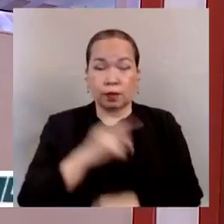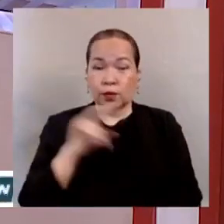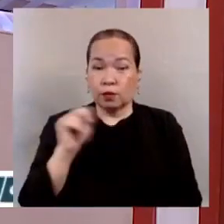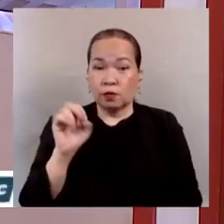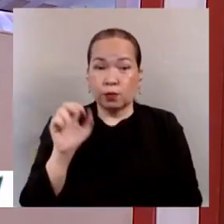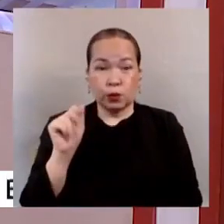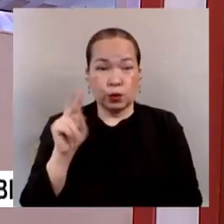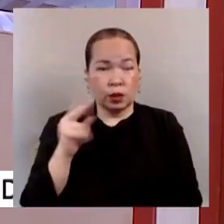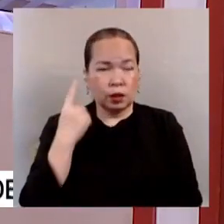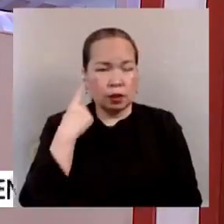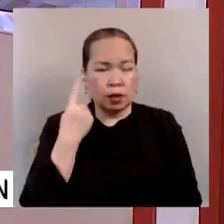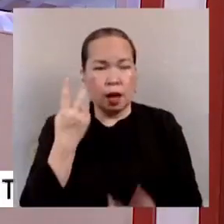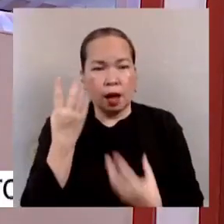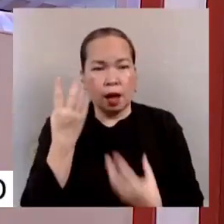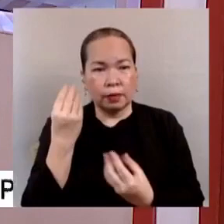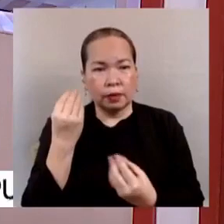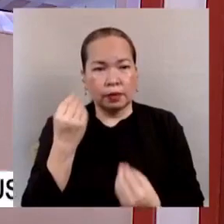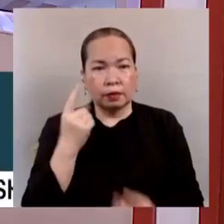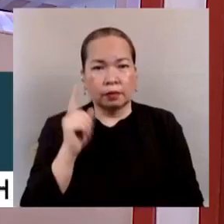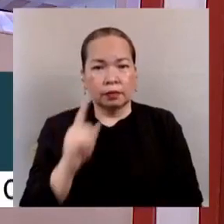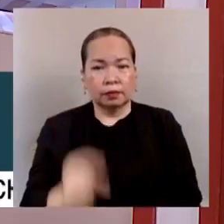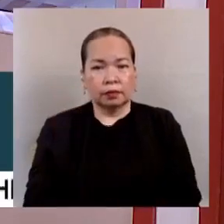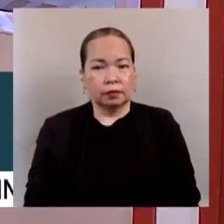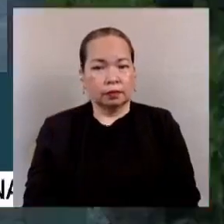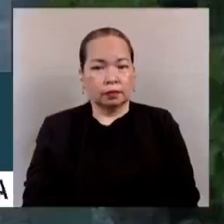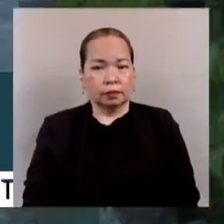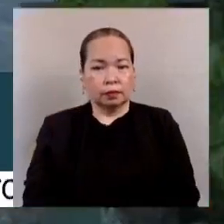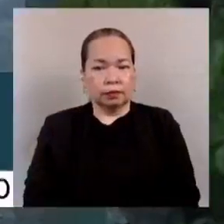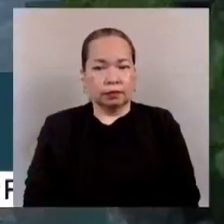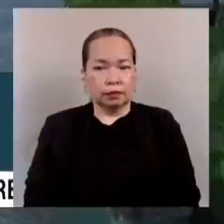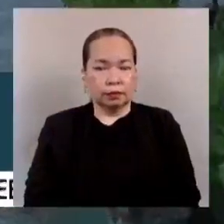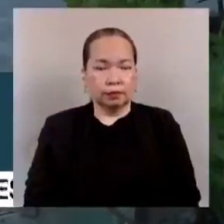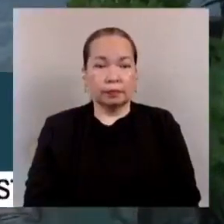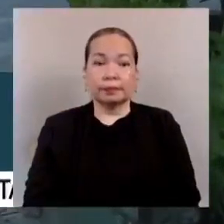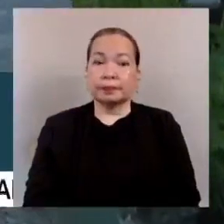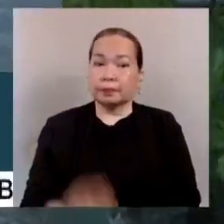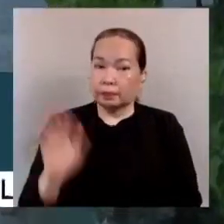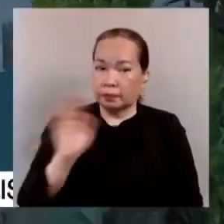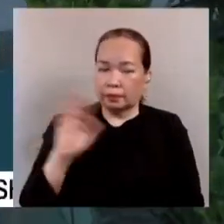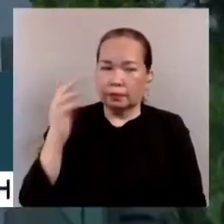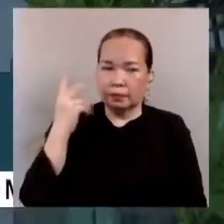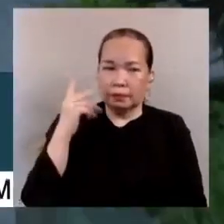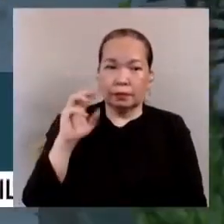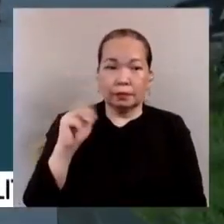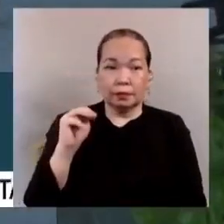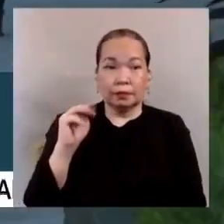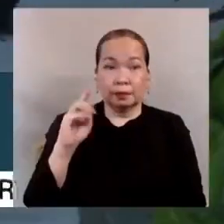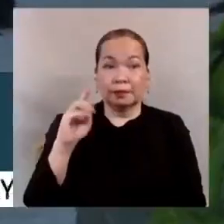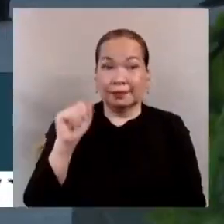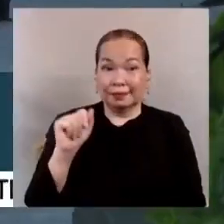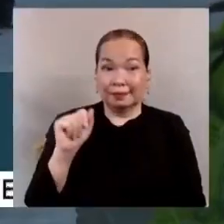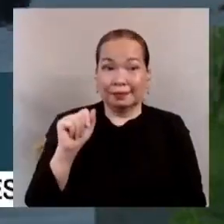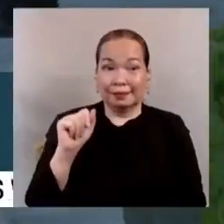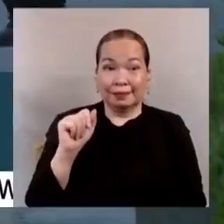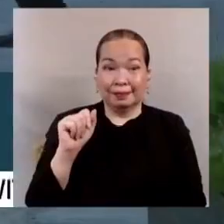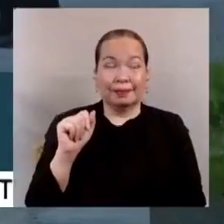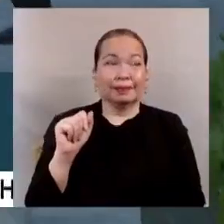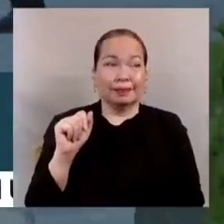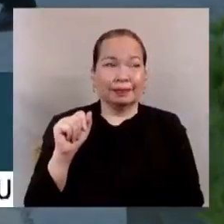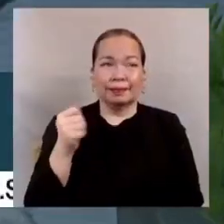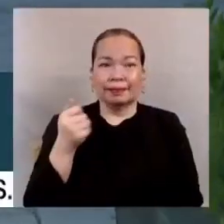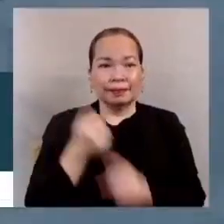Jackie Manaba. Jackie, over to you. Hermina, the Metropolitan Manila Development Authority, or MMDA, flagged